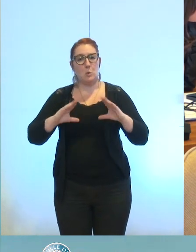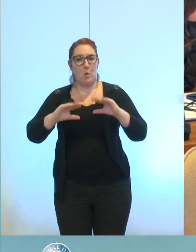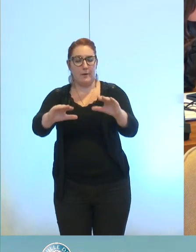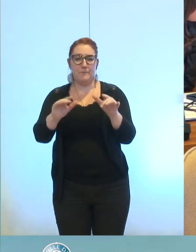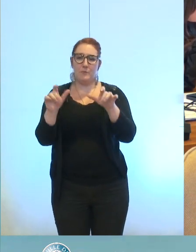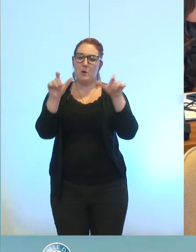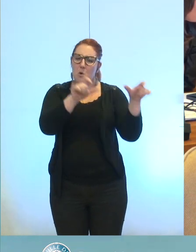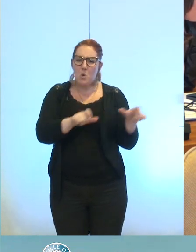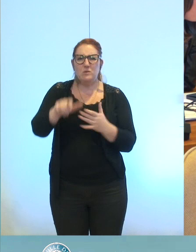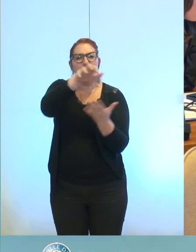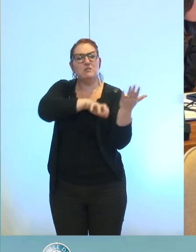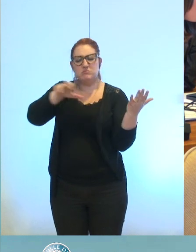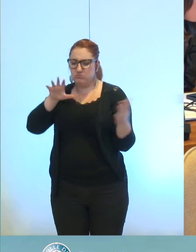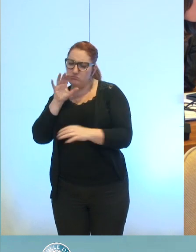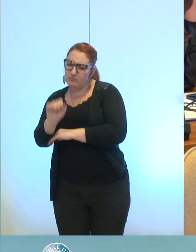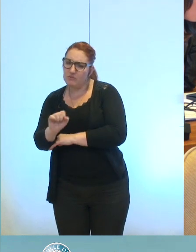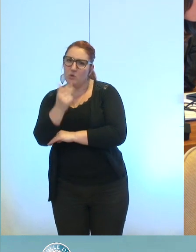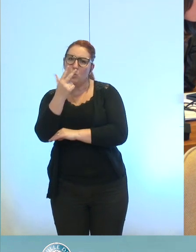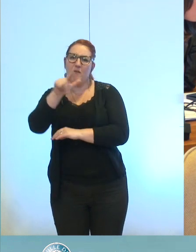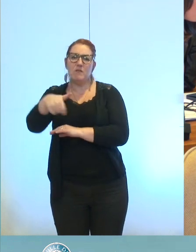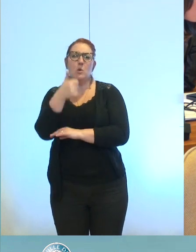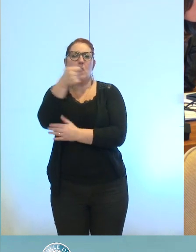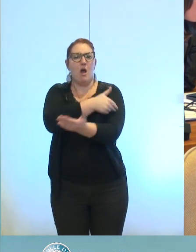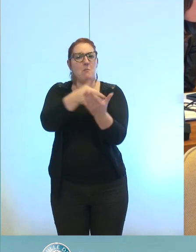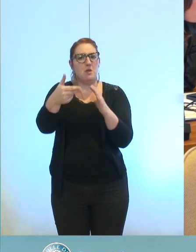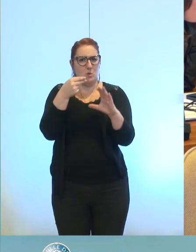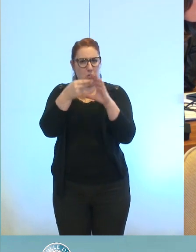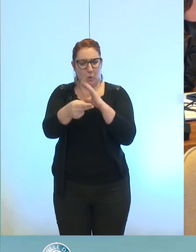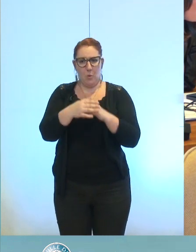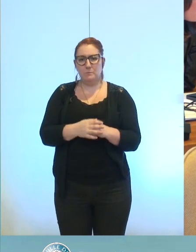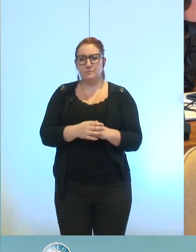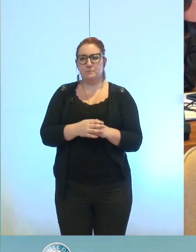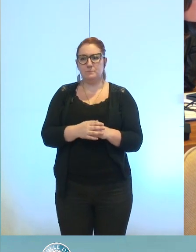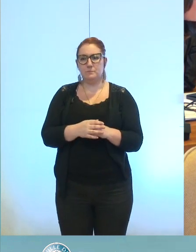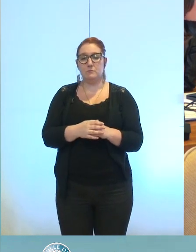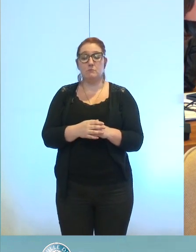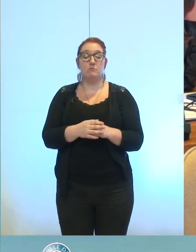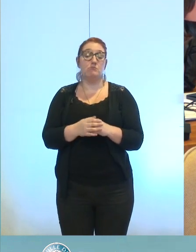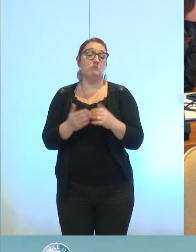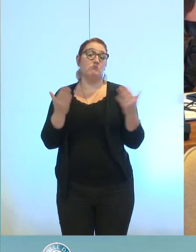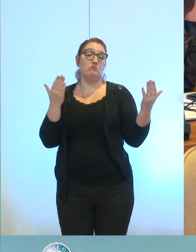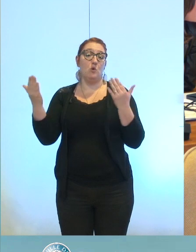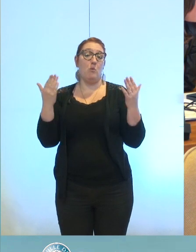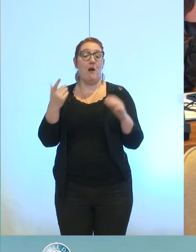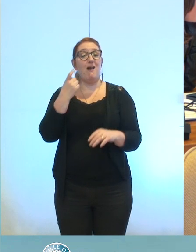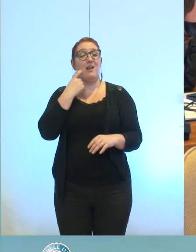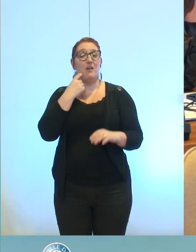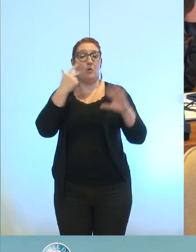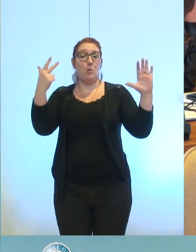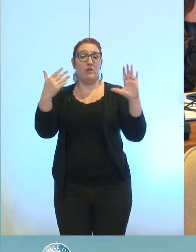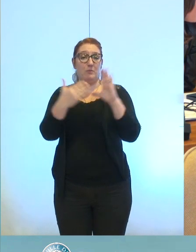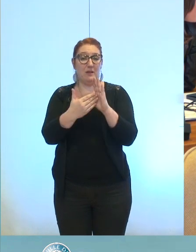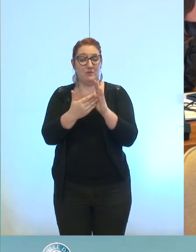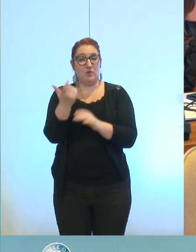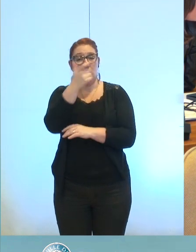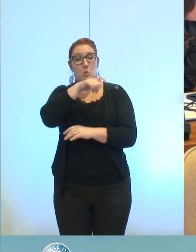avaient coûté 3,1 million d'euros rapporté à 8000 élèves cela fait une somme de 370